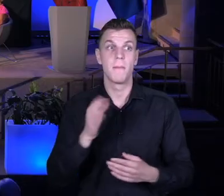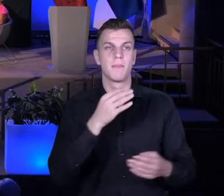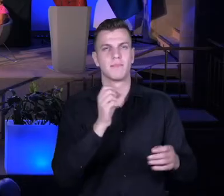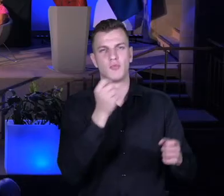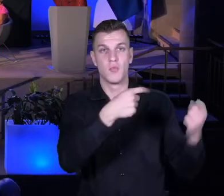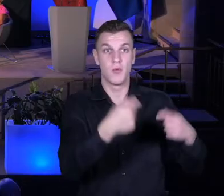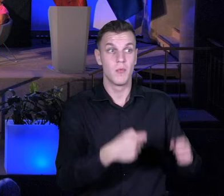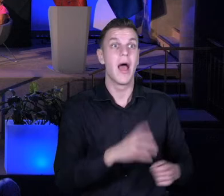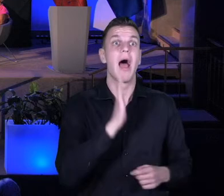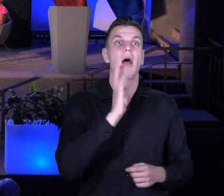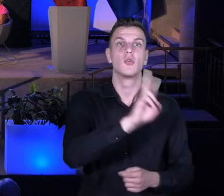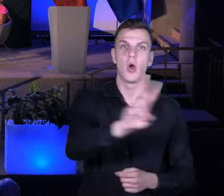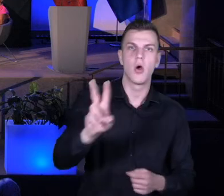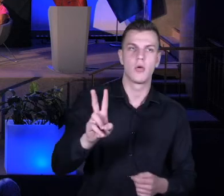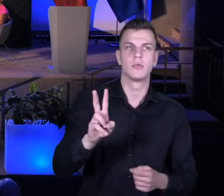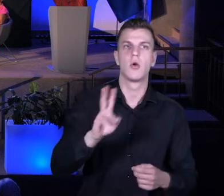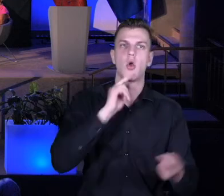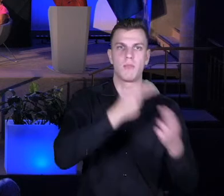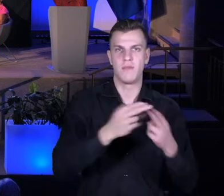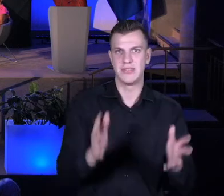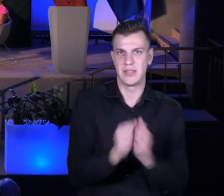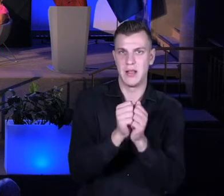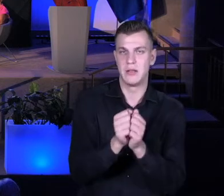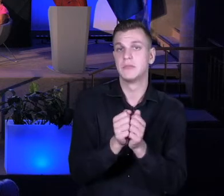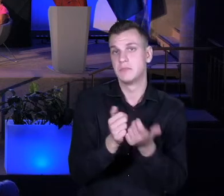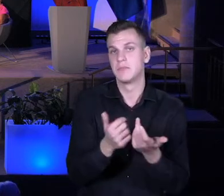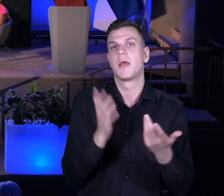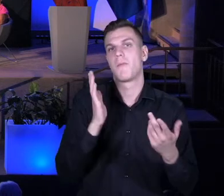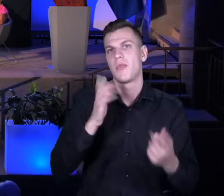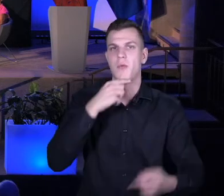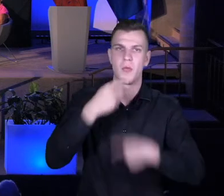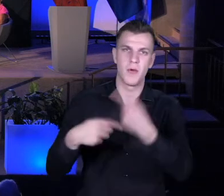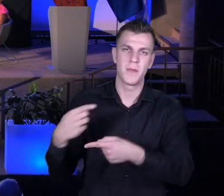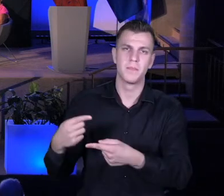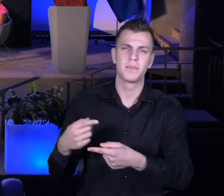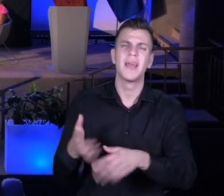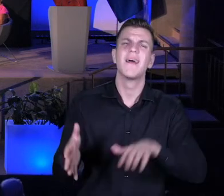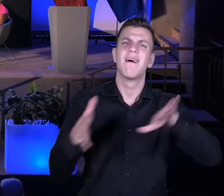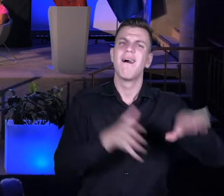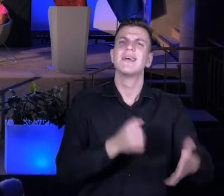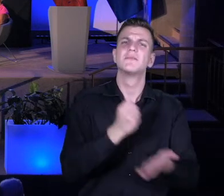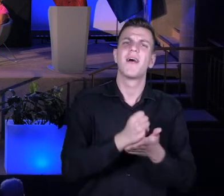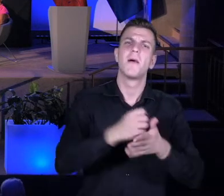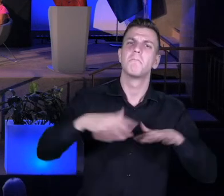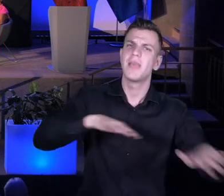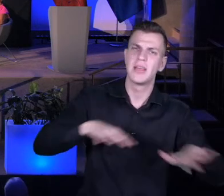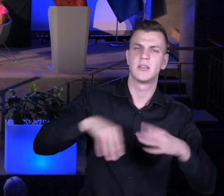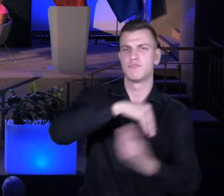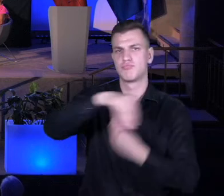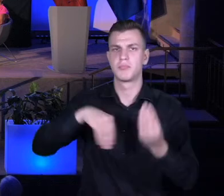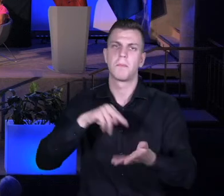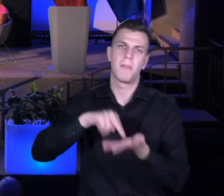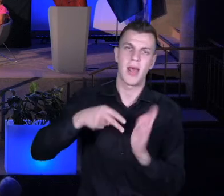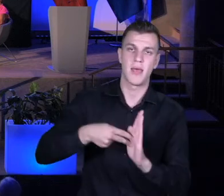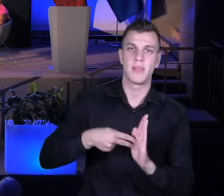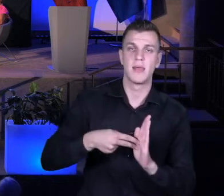Jeśli myślę o organizacji przestrzeni i jej aranżacji, to myślę tutaj też w takim szerokim kontekście, bo